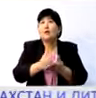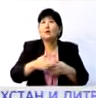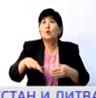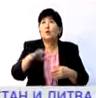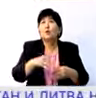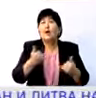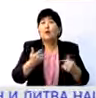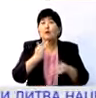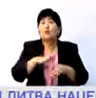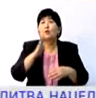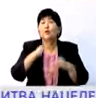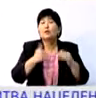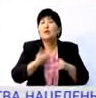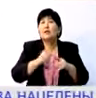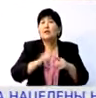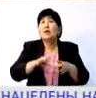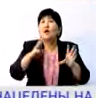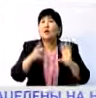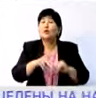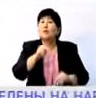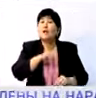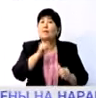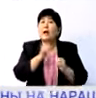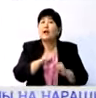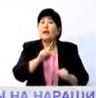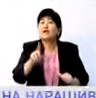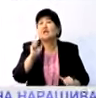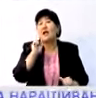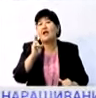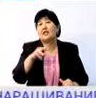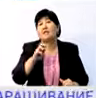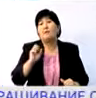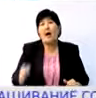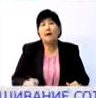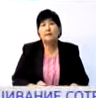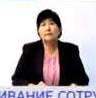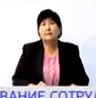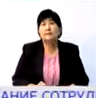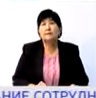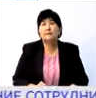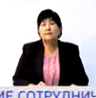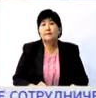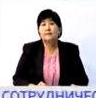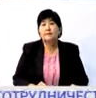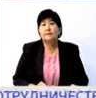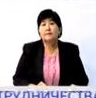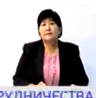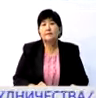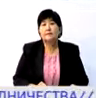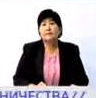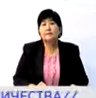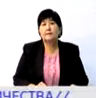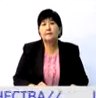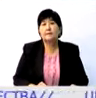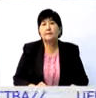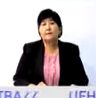региона отныне будет строиться, исходя из результатов работы каждого акима. Алина Параджан, Айнур Тунгышбаева, Бауыржан Кожамуратов, Турихан Кожахметов,